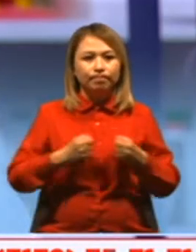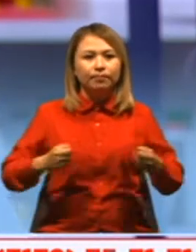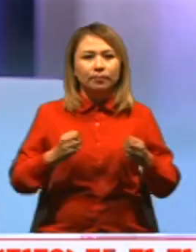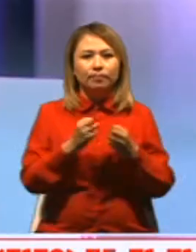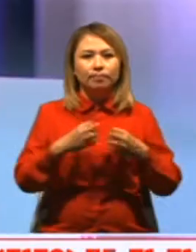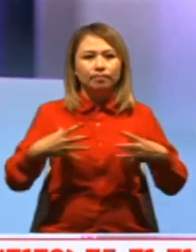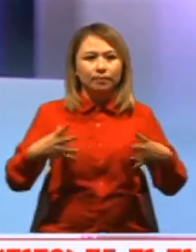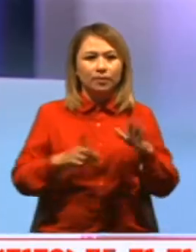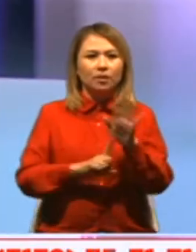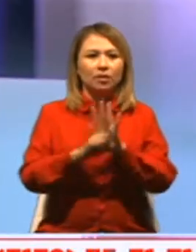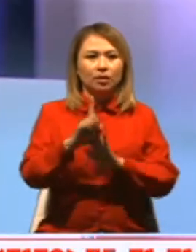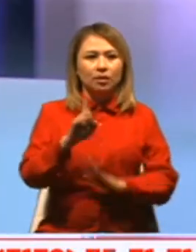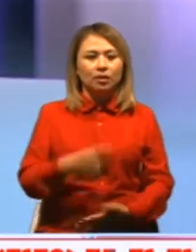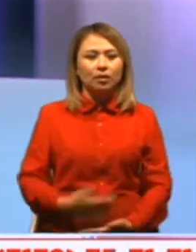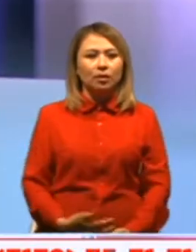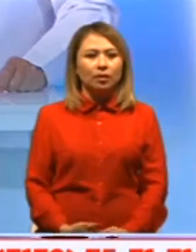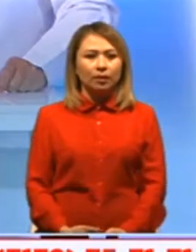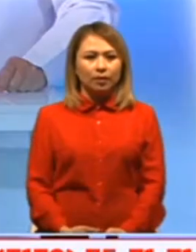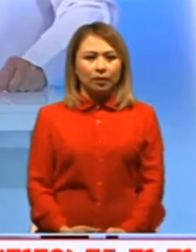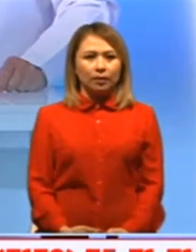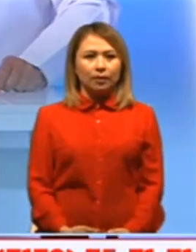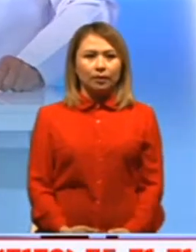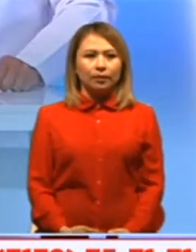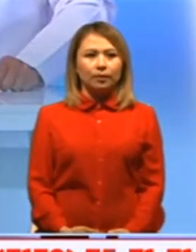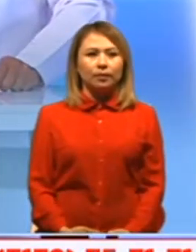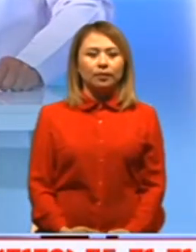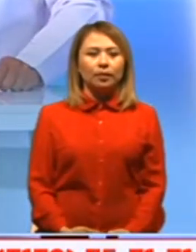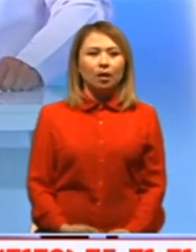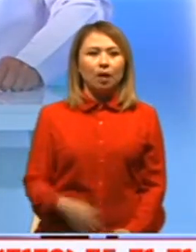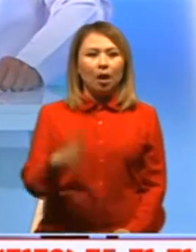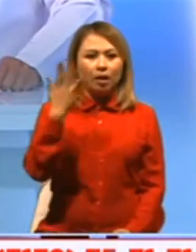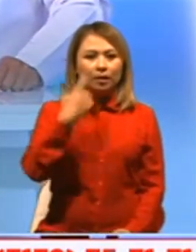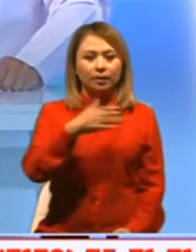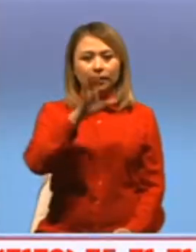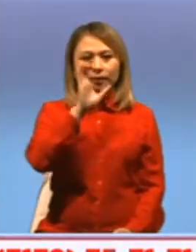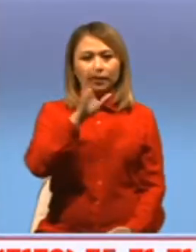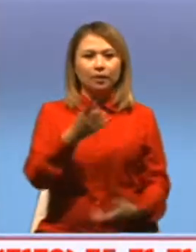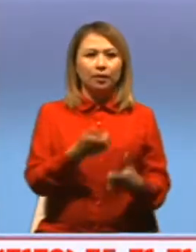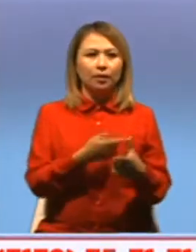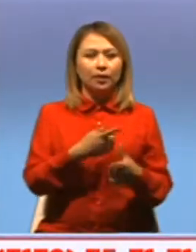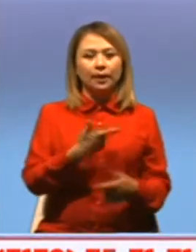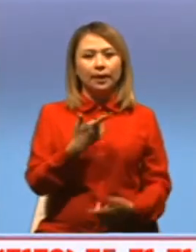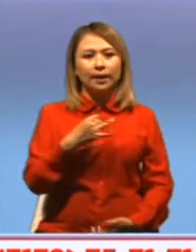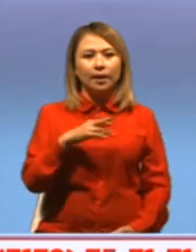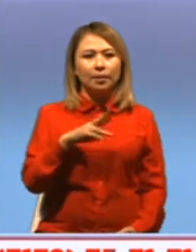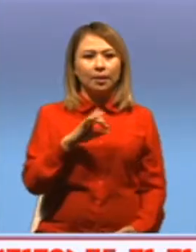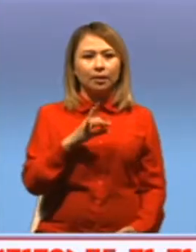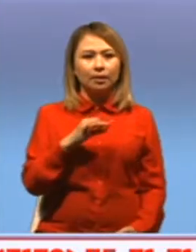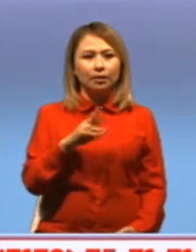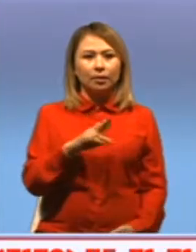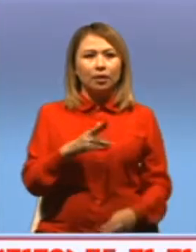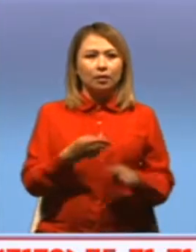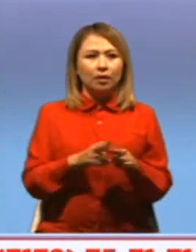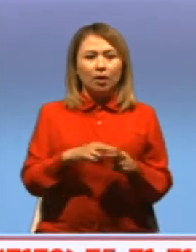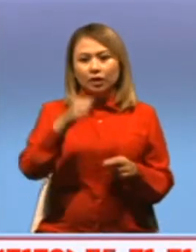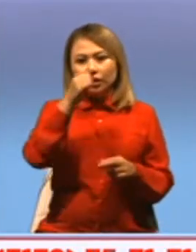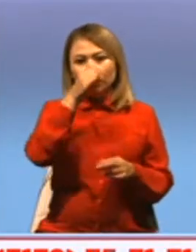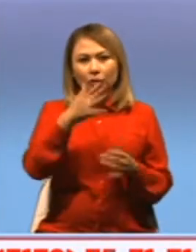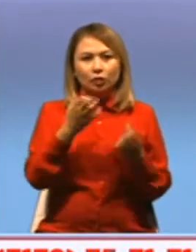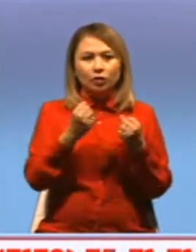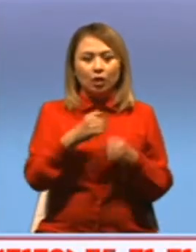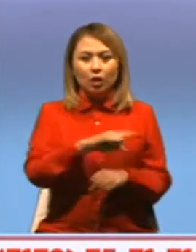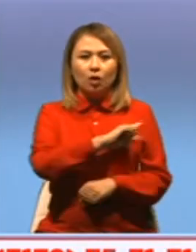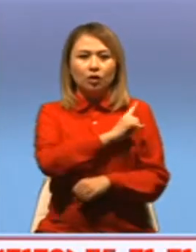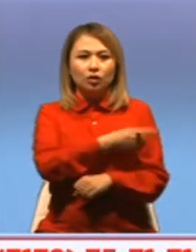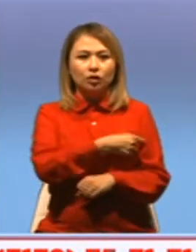бастайды. Біздің қан тамыр суды көбірек қабылдаймыз ғой, гипергидратация деп айтамыз. біздің қан тамырларымыз оны ұстай алмайды, оған күші